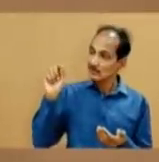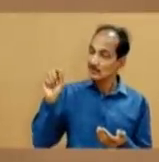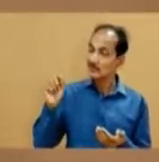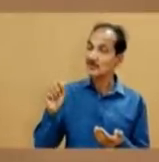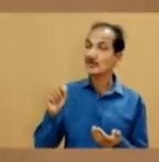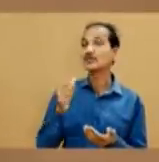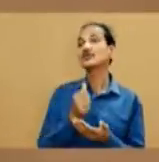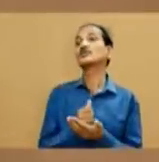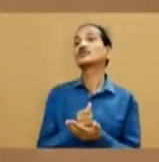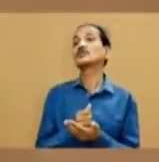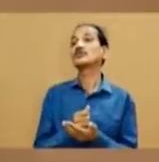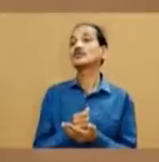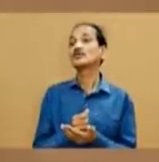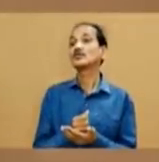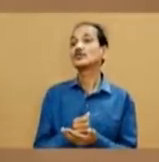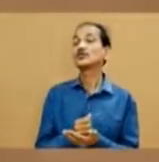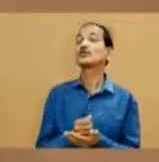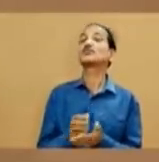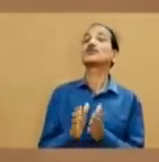ନିଶ୍ଚିତ ପ୍ରଶଂସନୀୟ କାର୍ଯ୍ୟ ଏମାନେ କରିଛନ୍ତି।